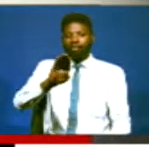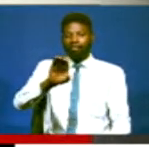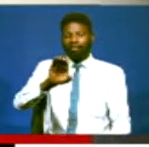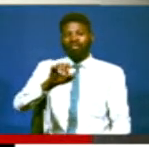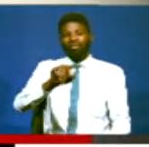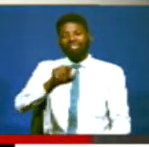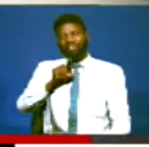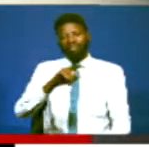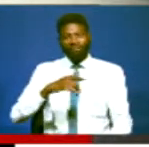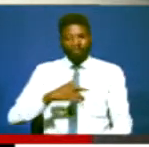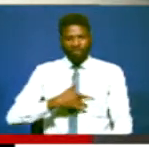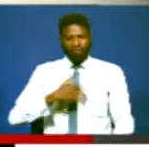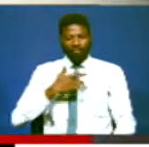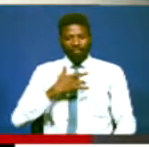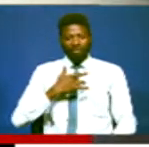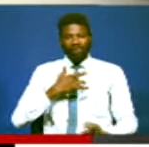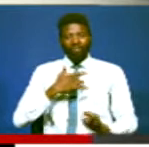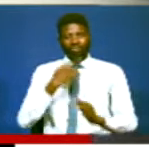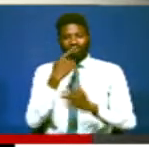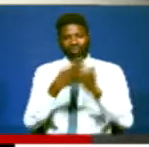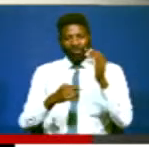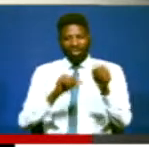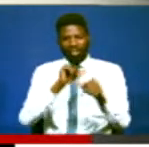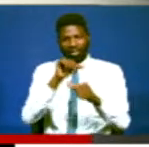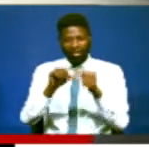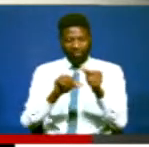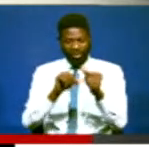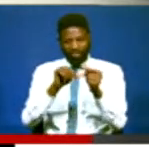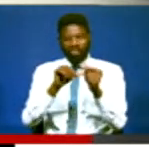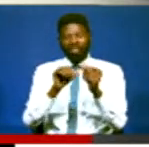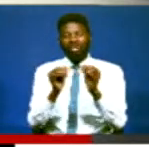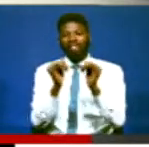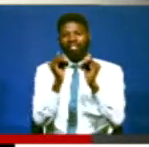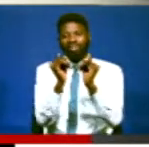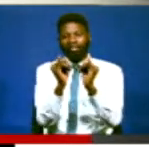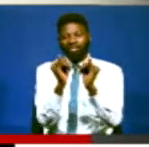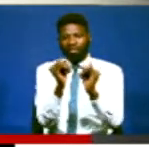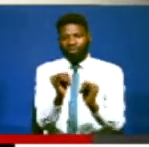na mfumo huu mpya wa ama mtaala mpya wa CBC? Nataka tuanzie hapo.